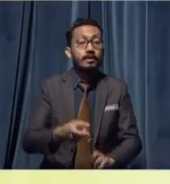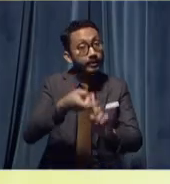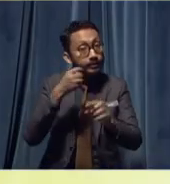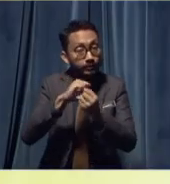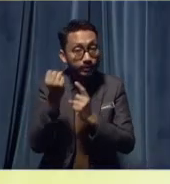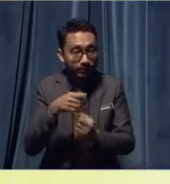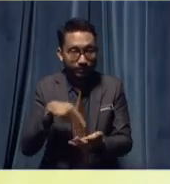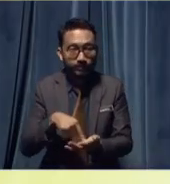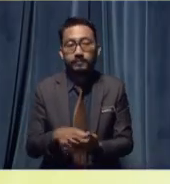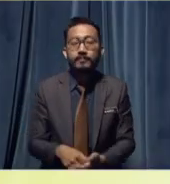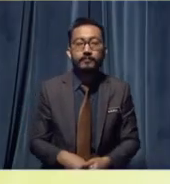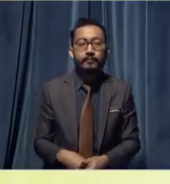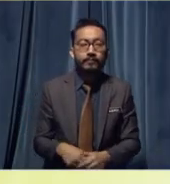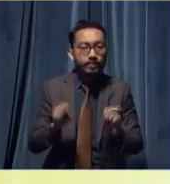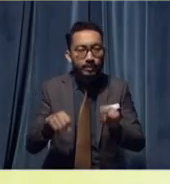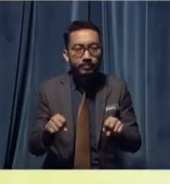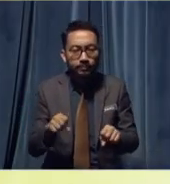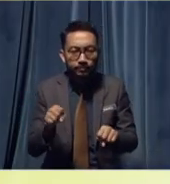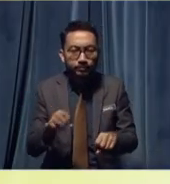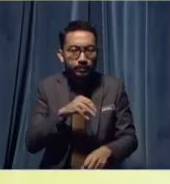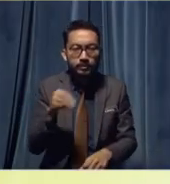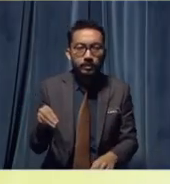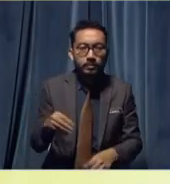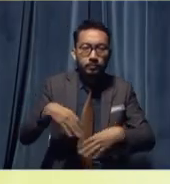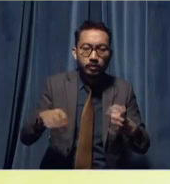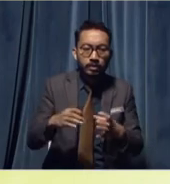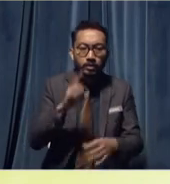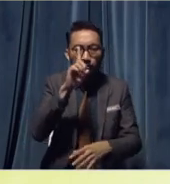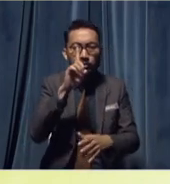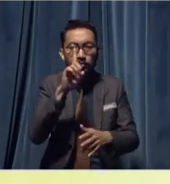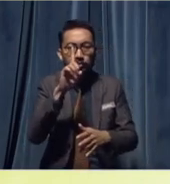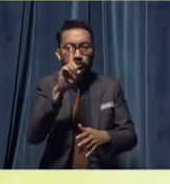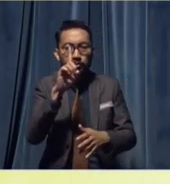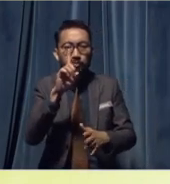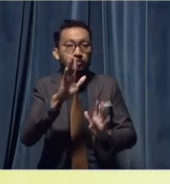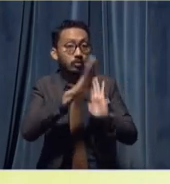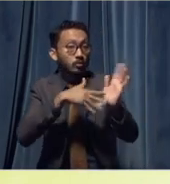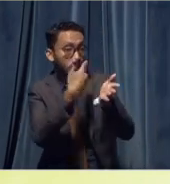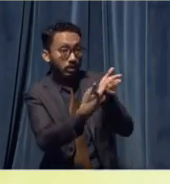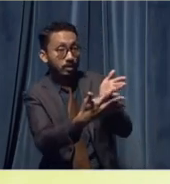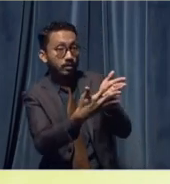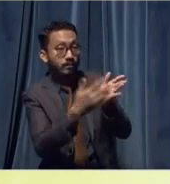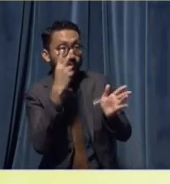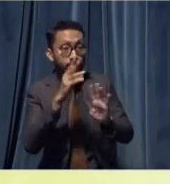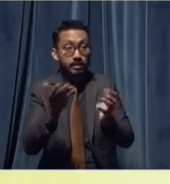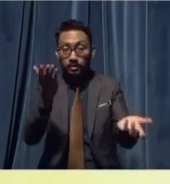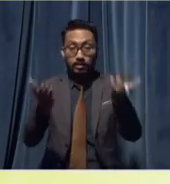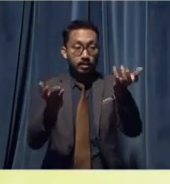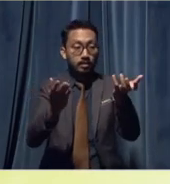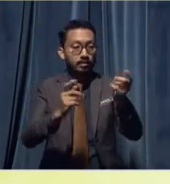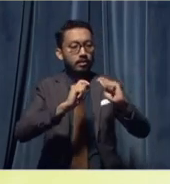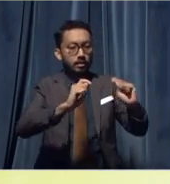Daripada situasi ini, bolehkah murid-murid membuat satu jadual